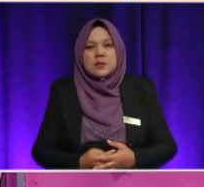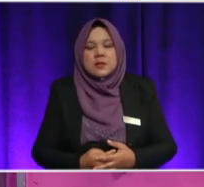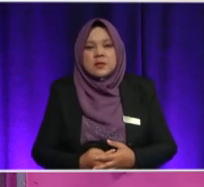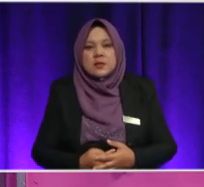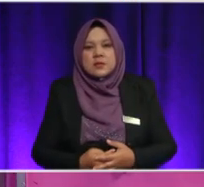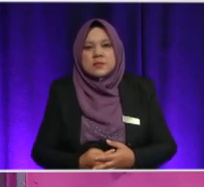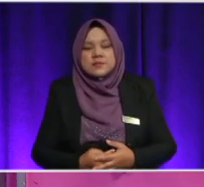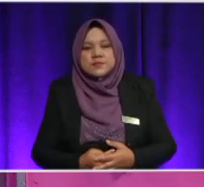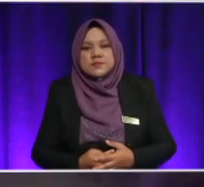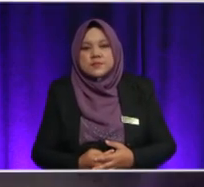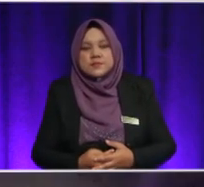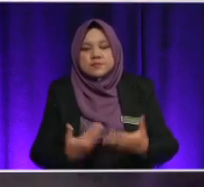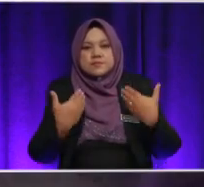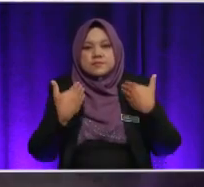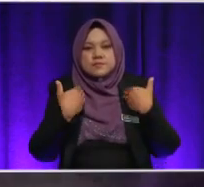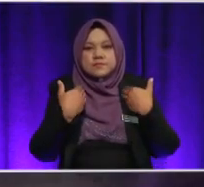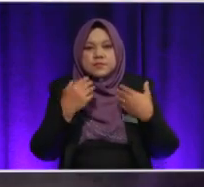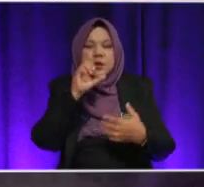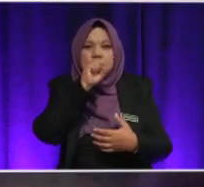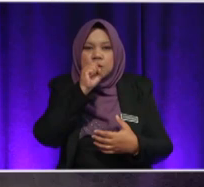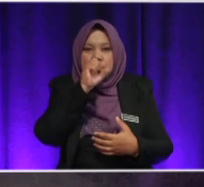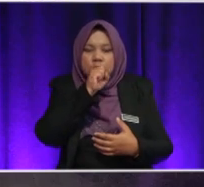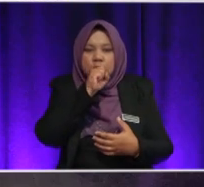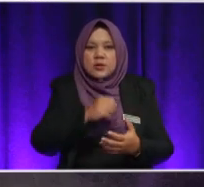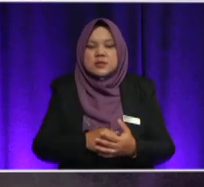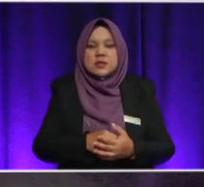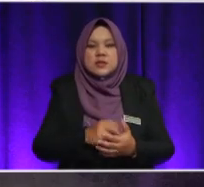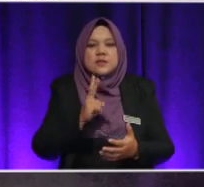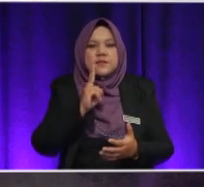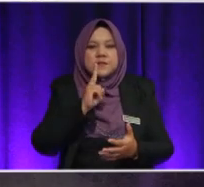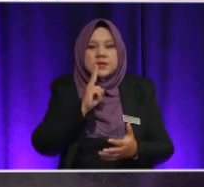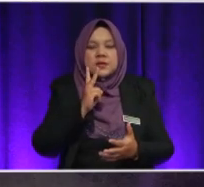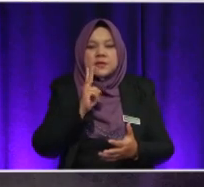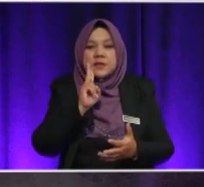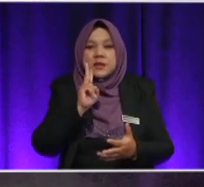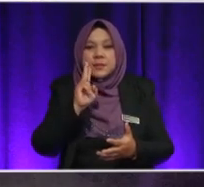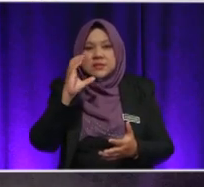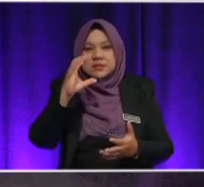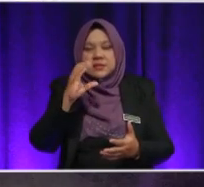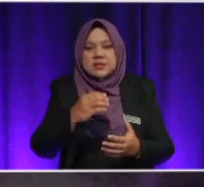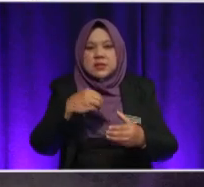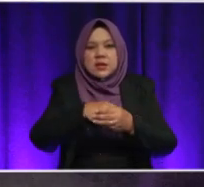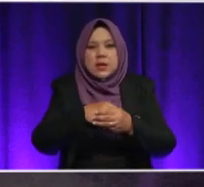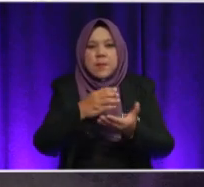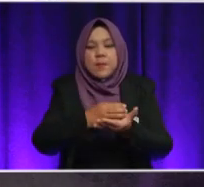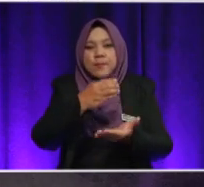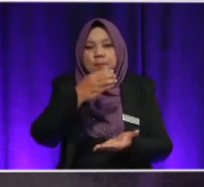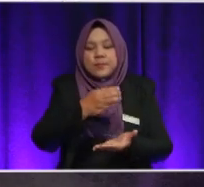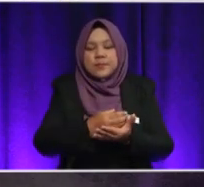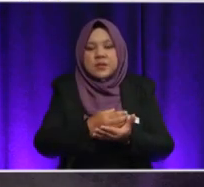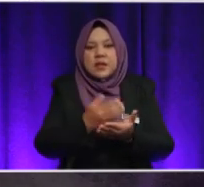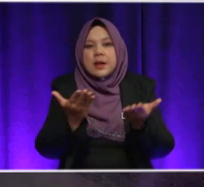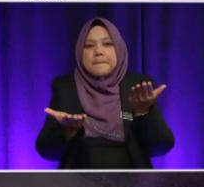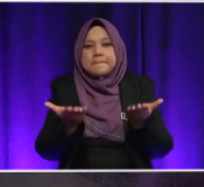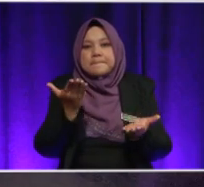di hadapan ini ini ada buah orange ada vitamin C di dalam botol oke nah Ini adalah perbandingan